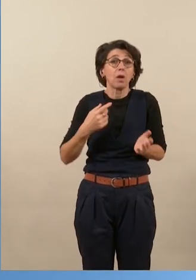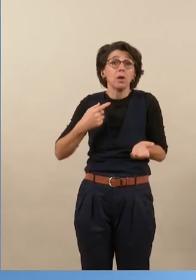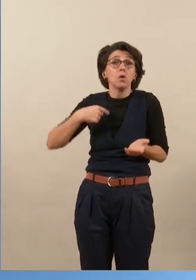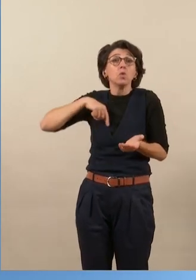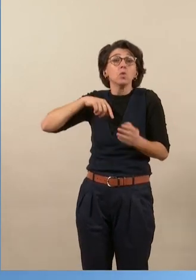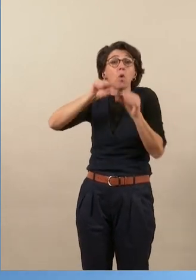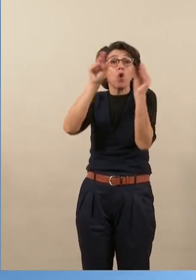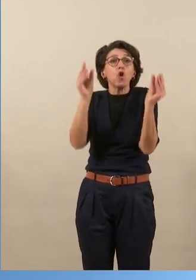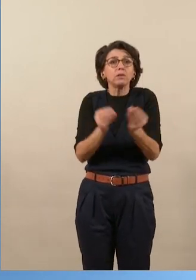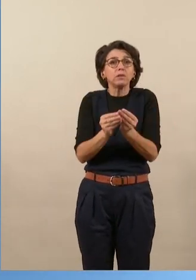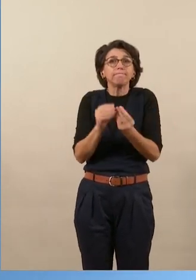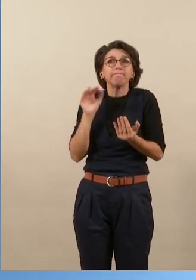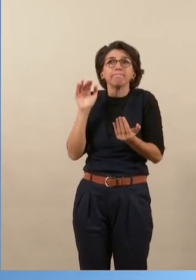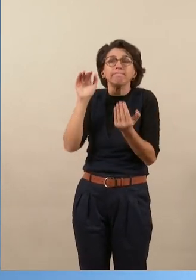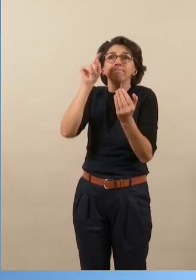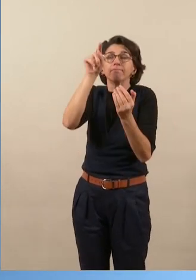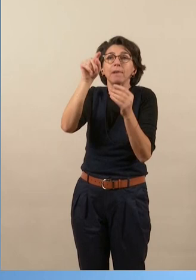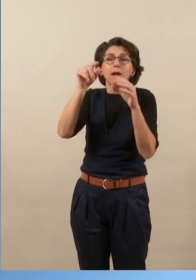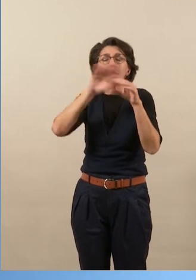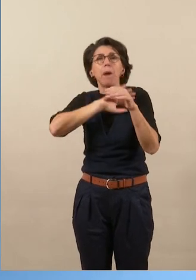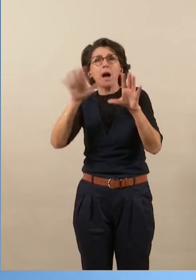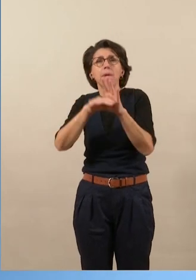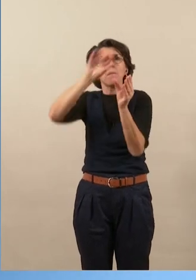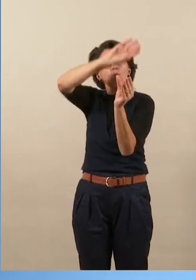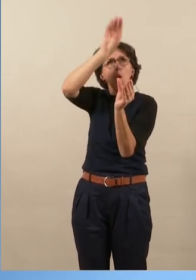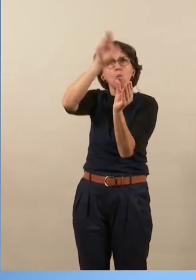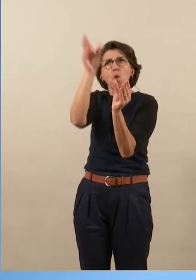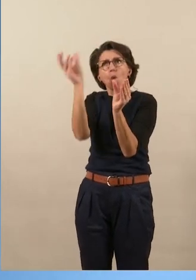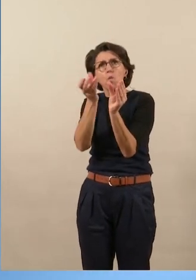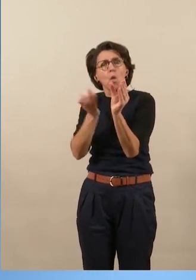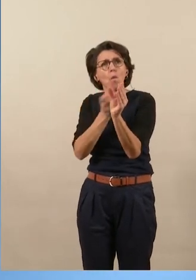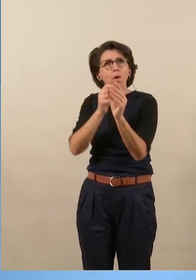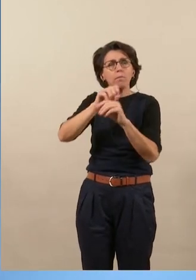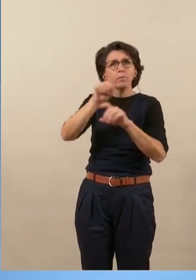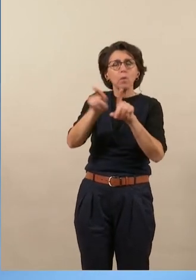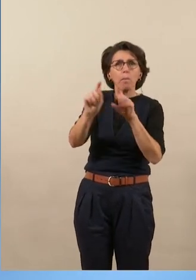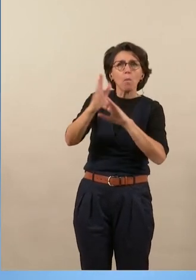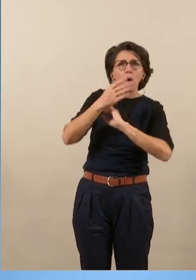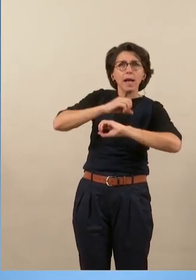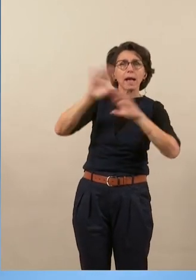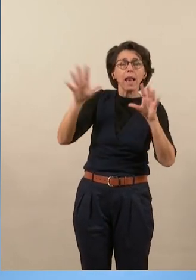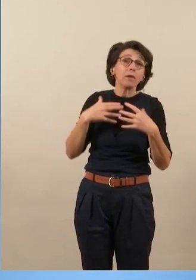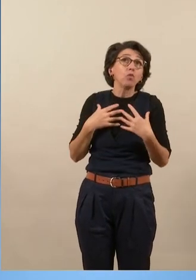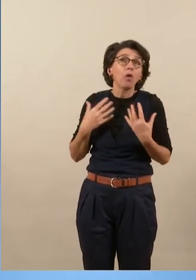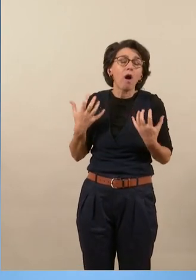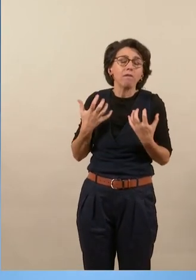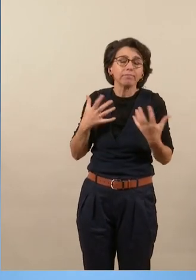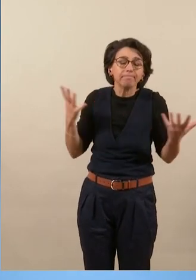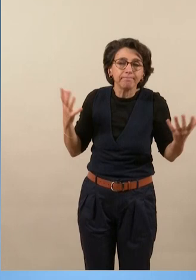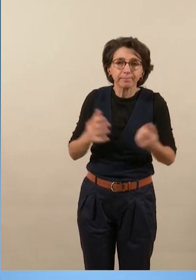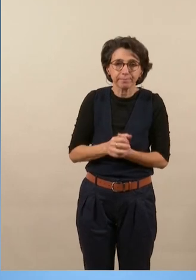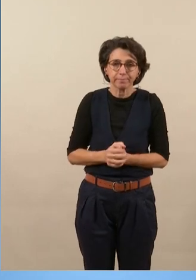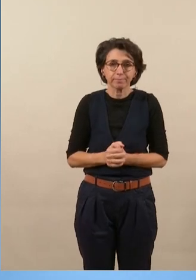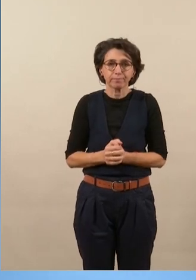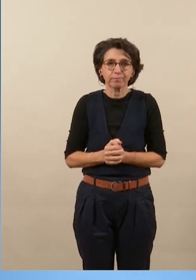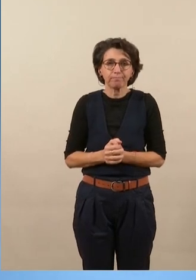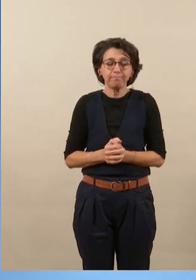déclinons donneront un cadre plus for fort plus clair ce qu'on appelle de nos vux évidemment concernant ce